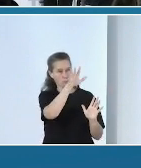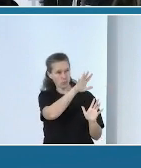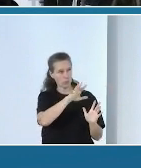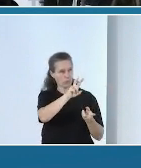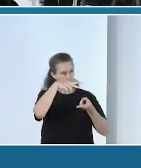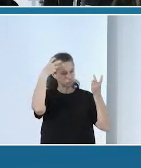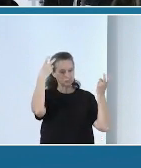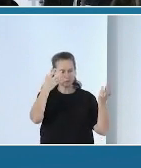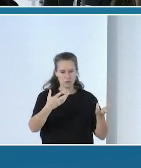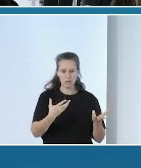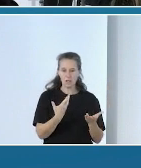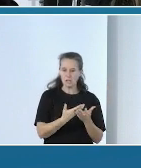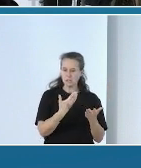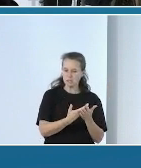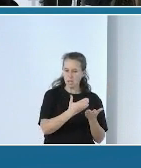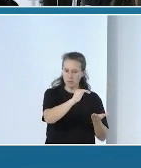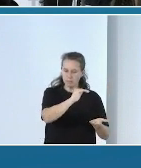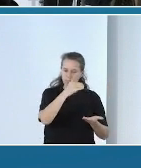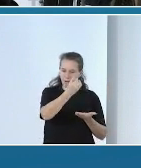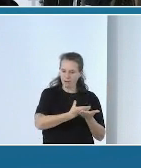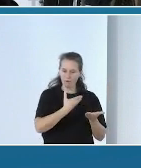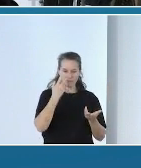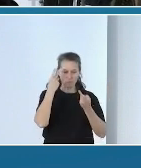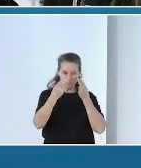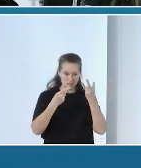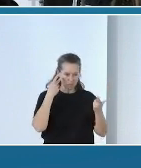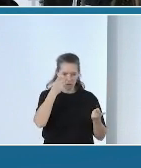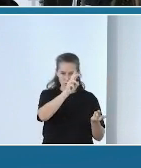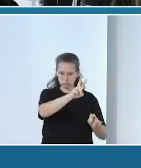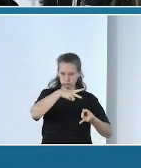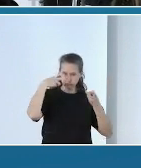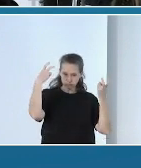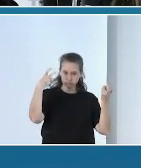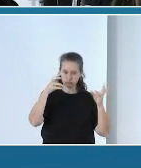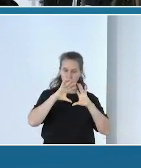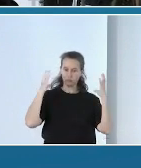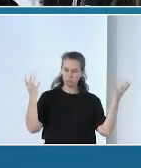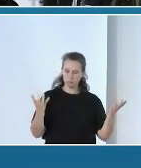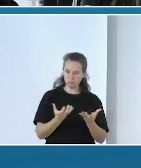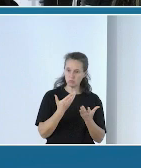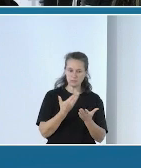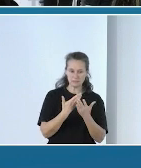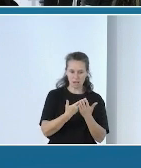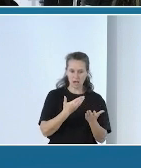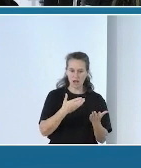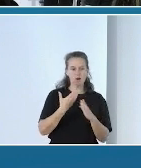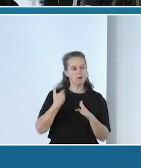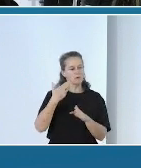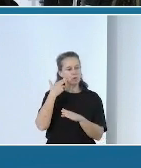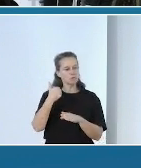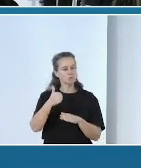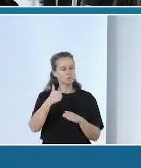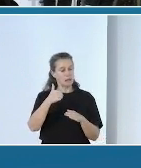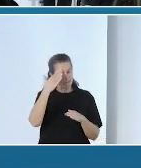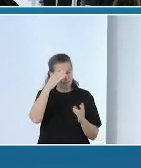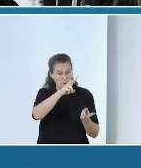ça, toutes ces informations visuelles, elles seront captées, comme on l'a vu tout à l'heure,